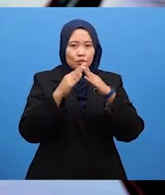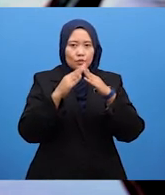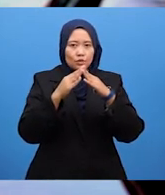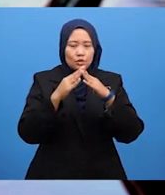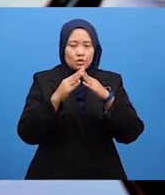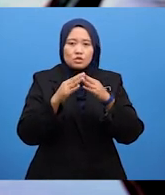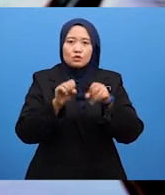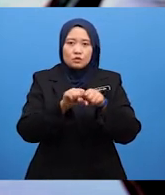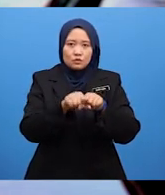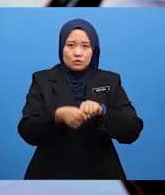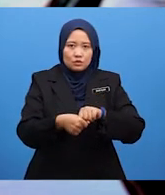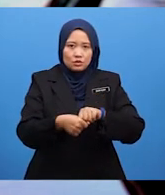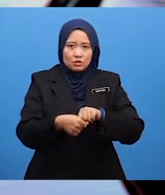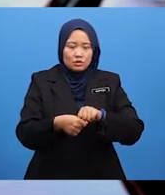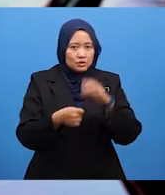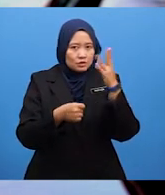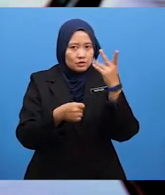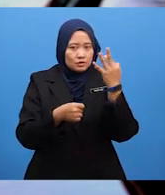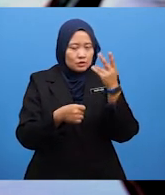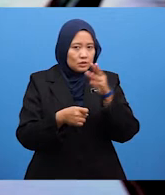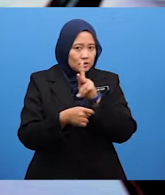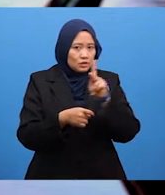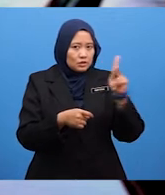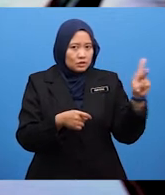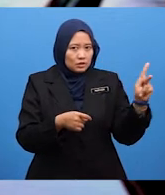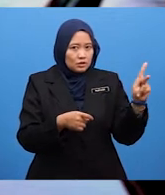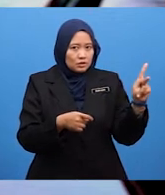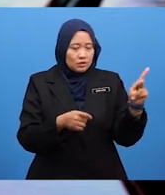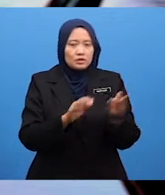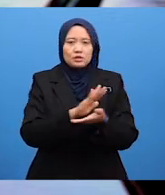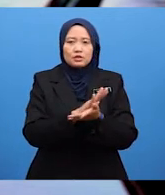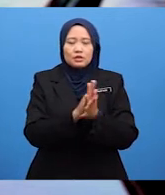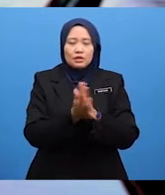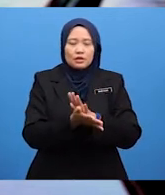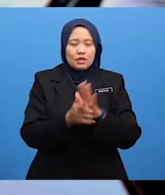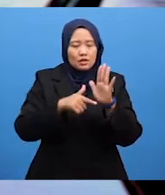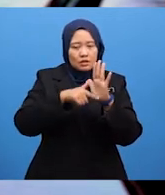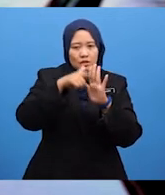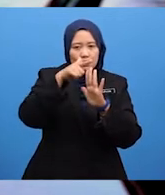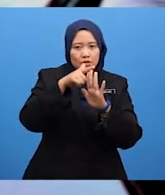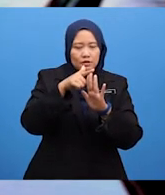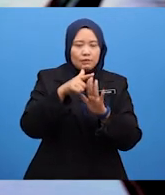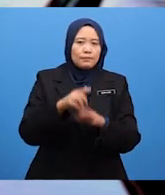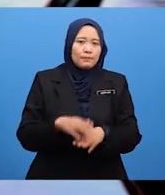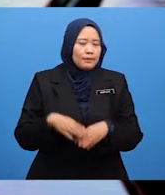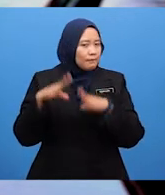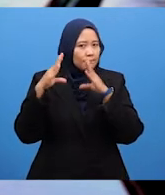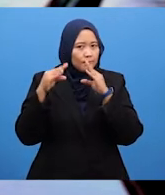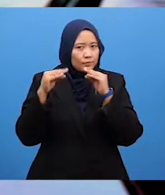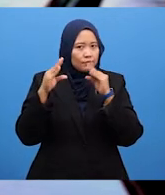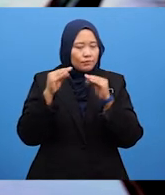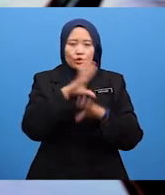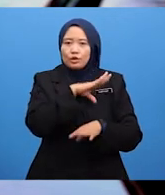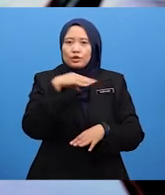kiri kita akan jadi lebih lembut dan juga lebih mudah untuk kita gunakan ketika kita